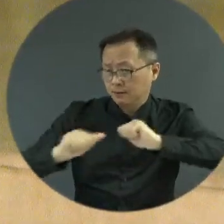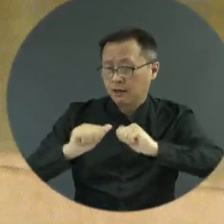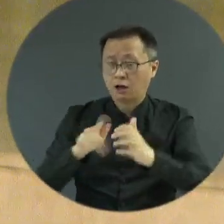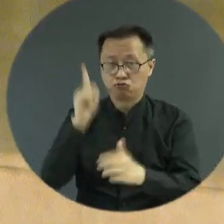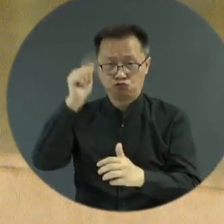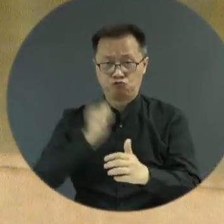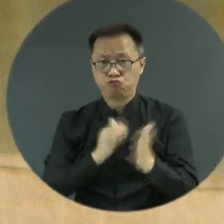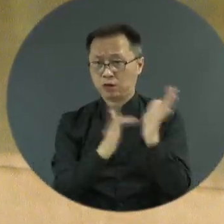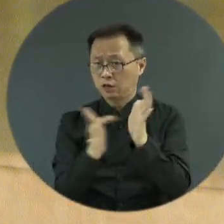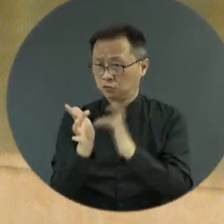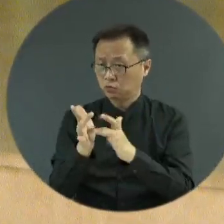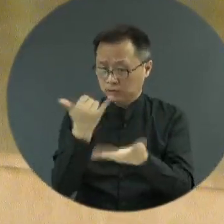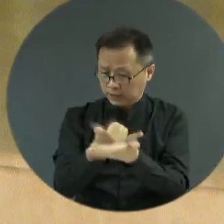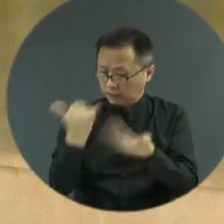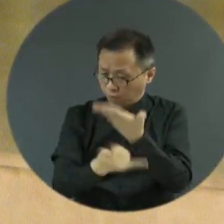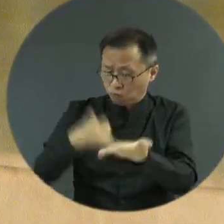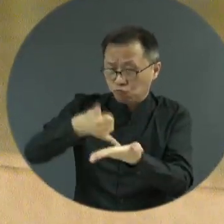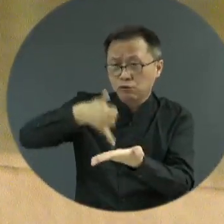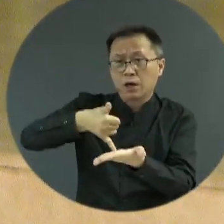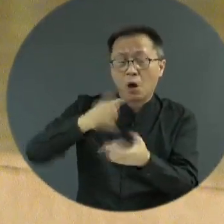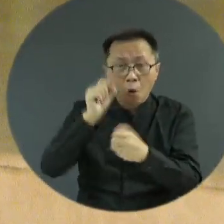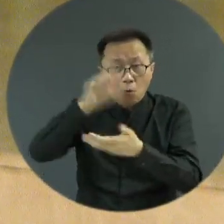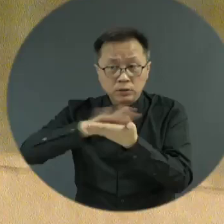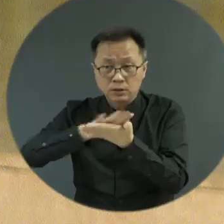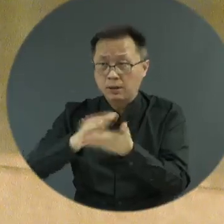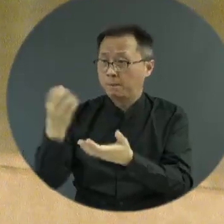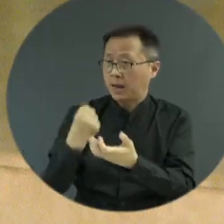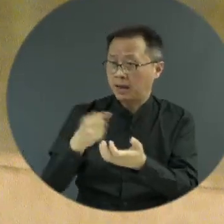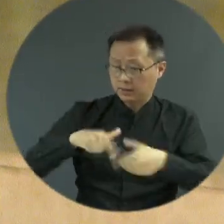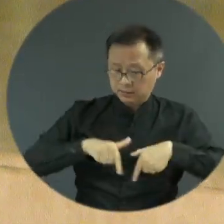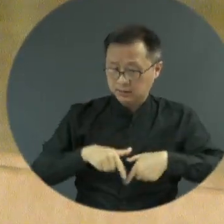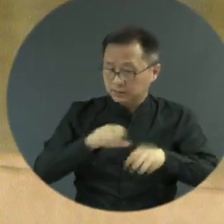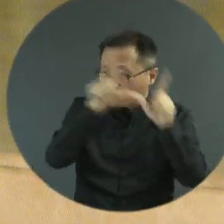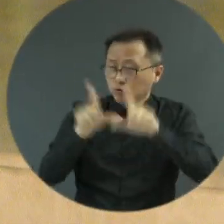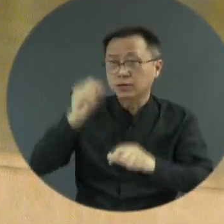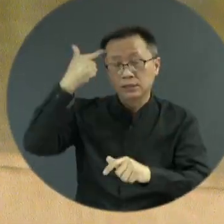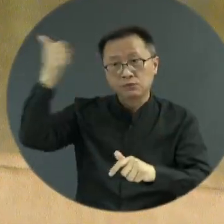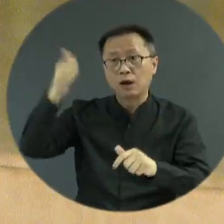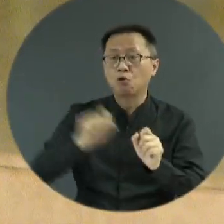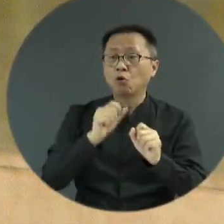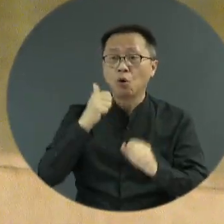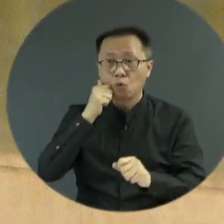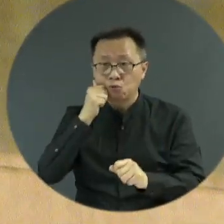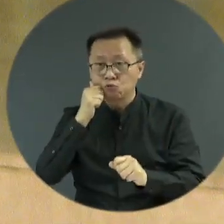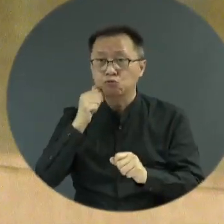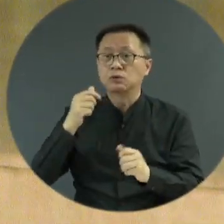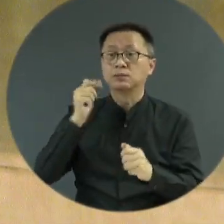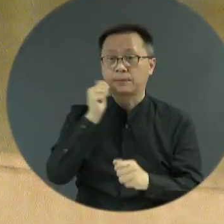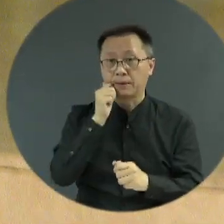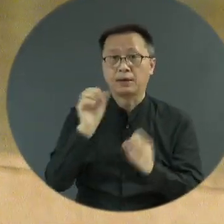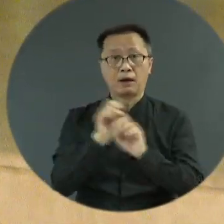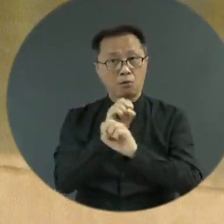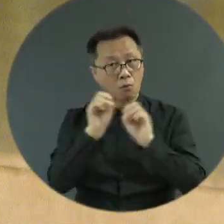的奥迹当中把握生活的智慧，能够活出生命的光辉。